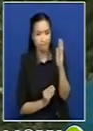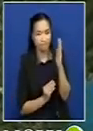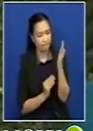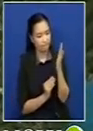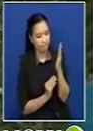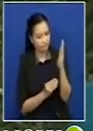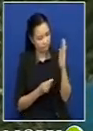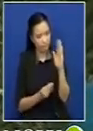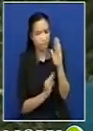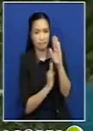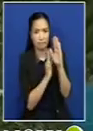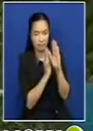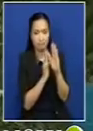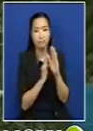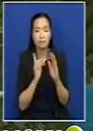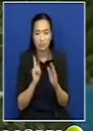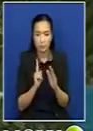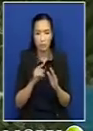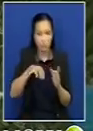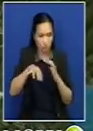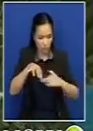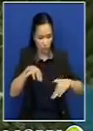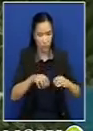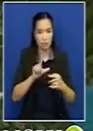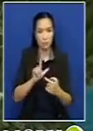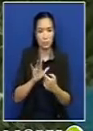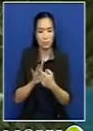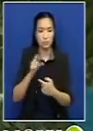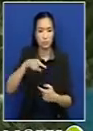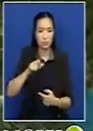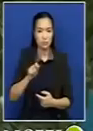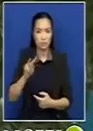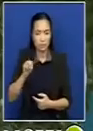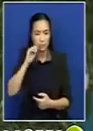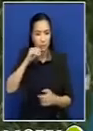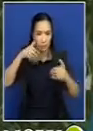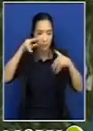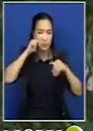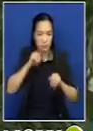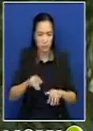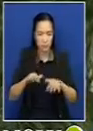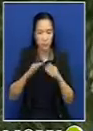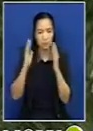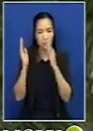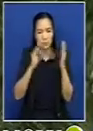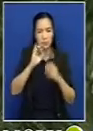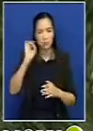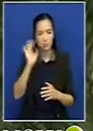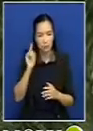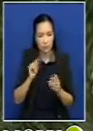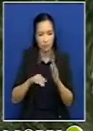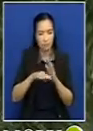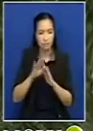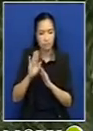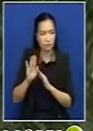ปดาห์ที่ผ่านมาเคลื่อนผ่านบริเวณของเหนือเกาะลูซอนครับทำให้เกิดฝนตกหนักน้ำท่วมฉับพลันและลมกระโชกแรงในบริเวณของพื้นที่ทางต